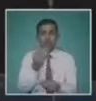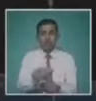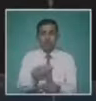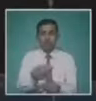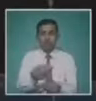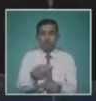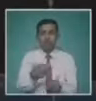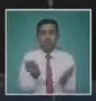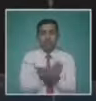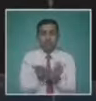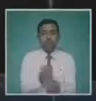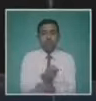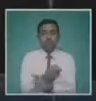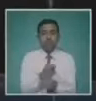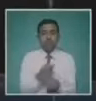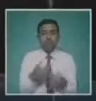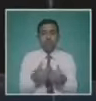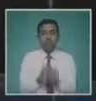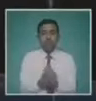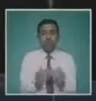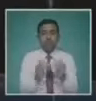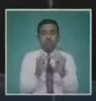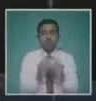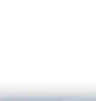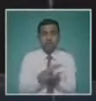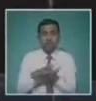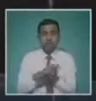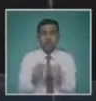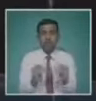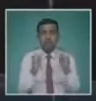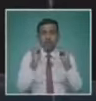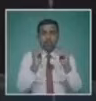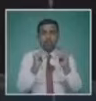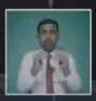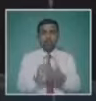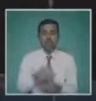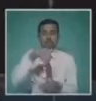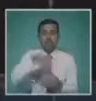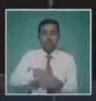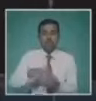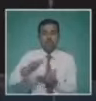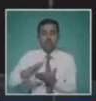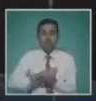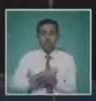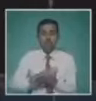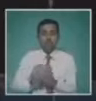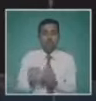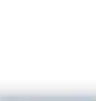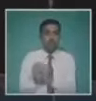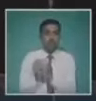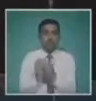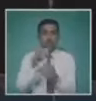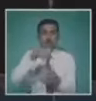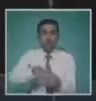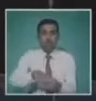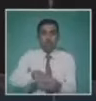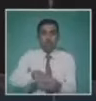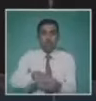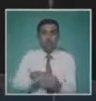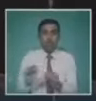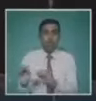ඊළඟට විෂයමාලා සංවර්ධනය. ඒක කොඳුනාරටි අධ්‍යාපනය. ඊළඟට ඉන් සර්විස් ට්‍රේනින්. ගුරු සේවයට බැඳුනහම පස්සේ වෙන්නා